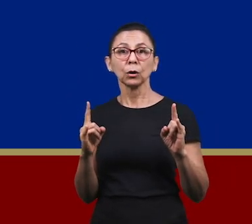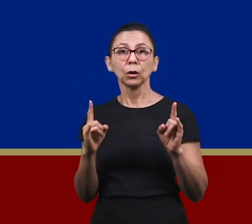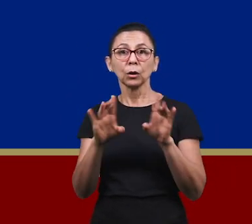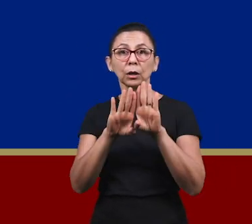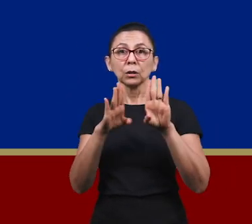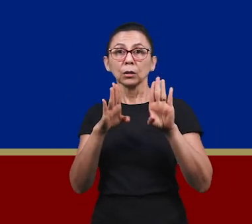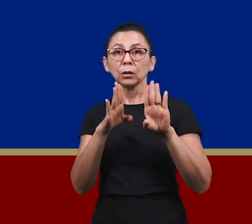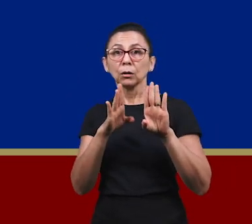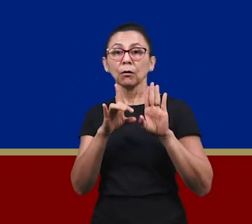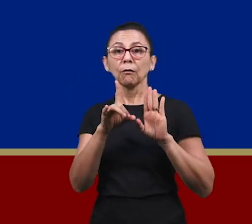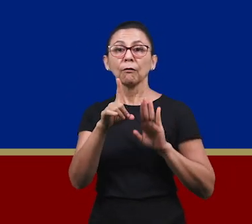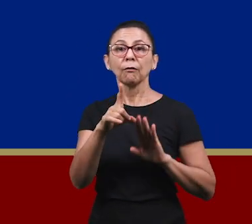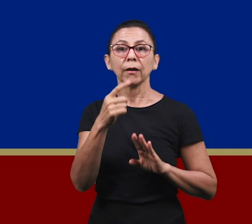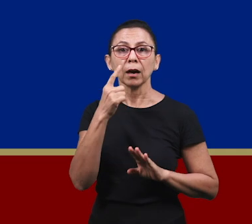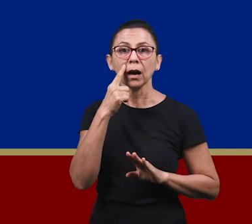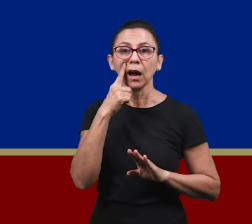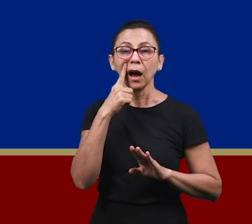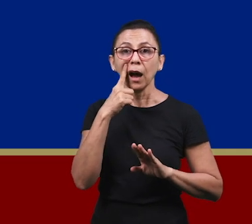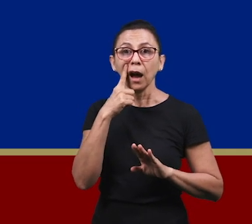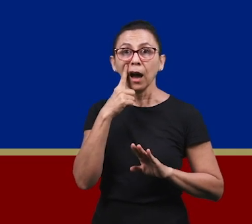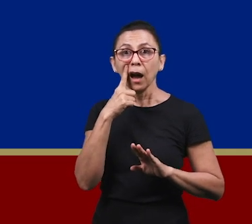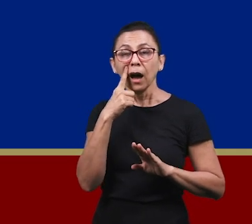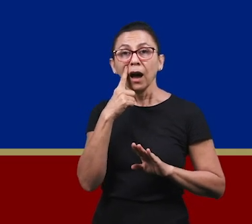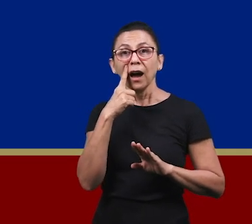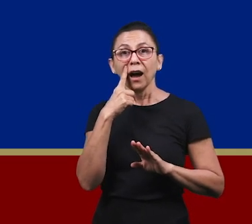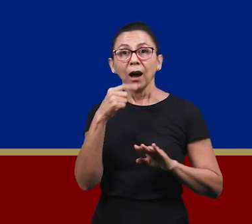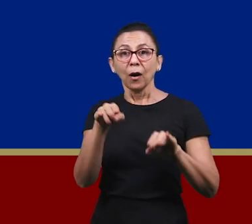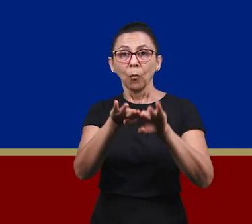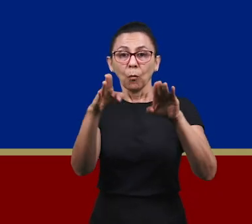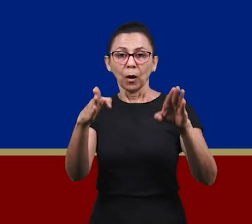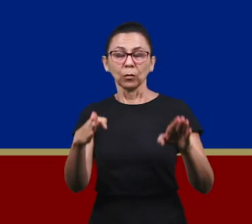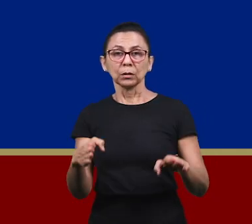à voir et qui se voyait, c'était l'autel des holocaustes. »